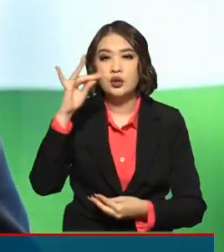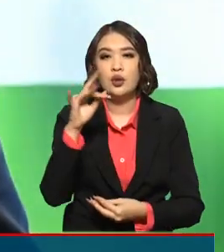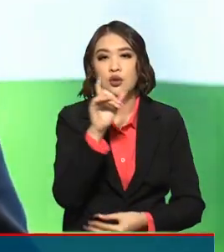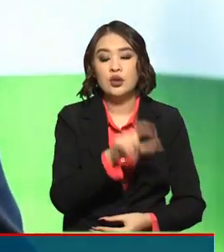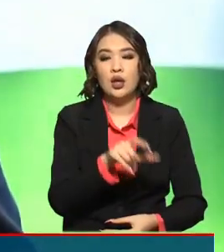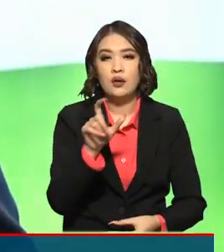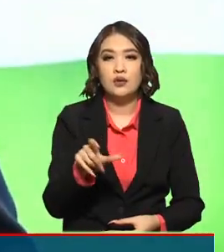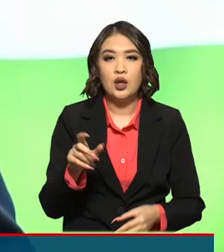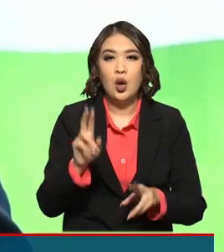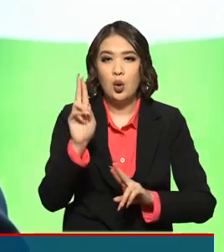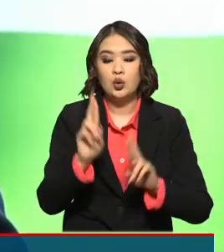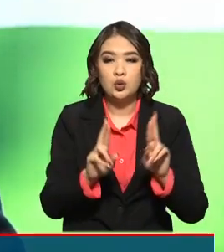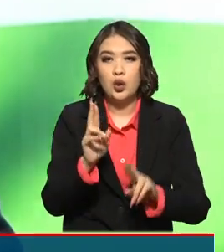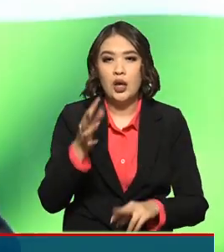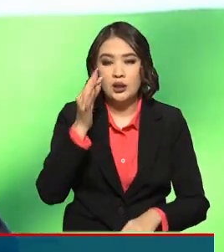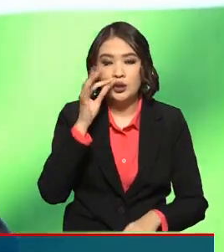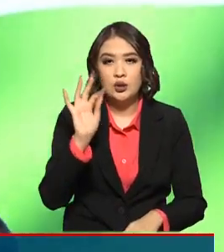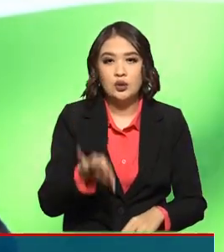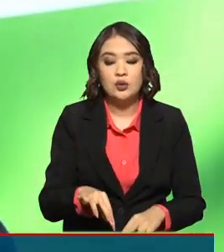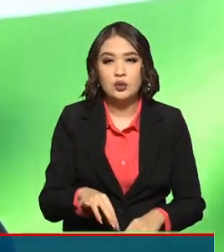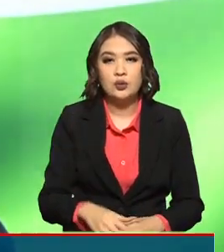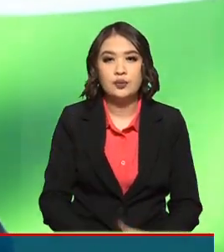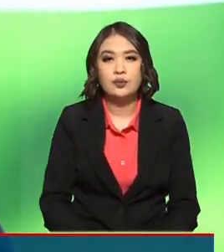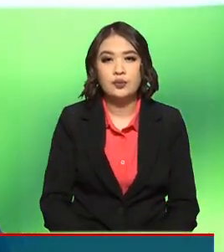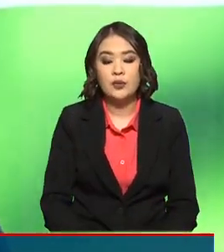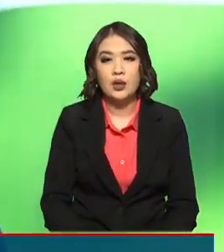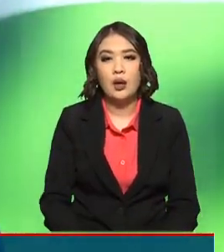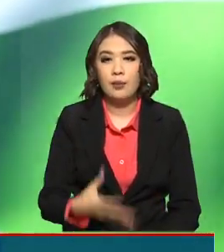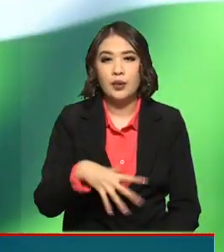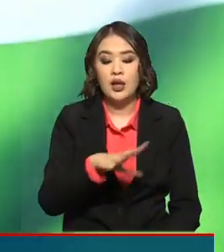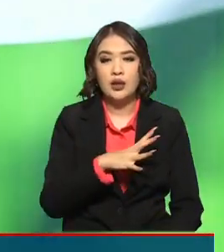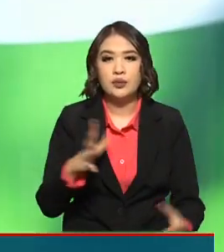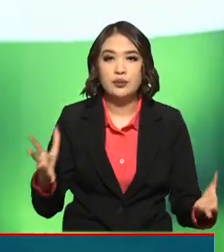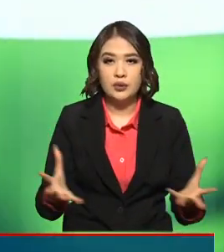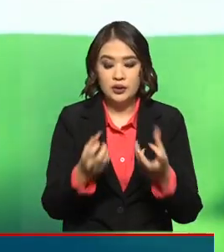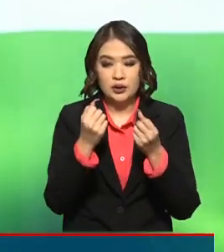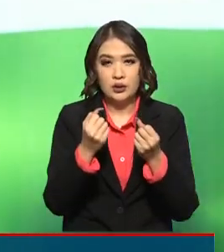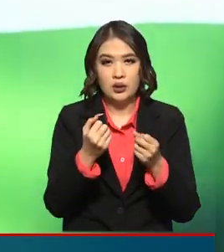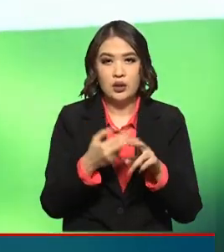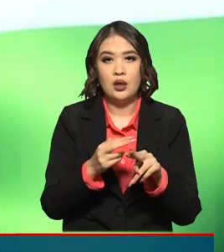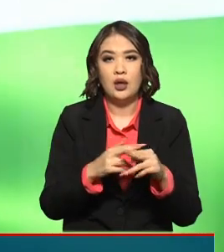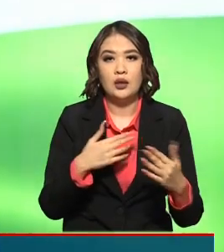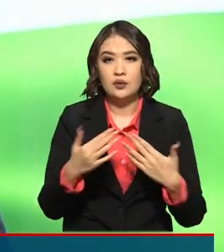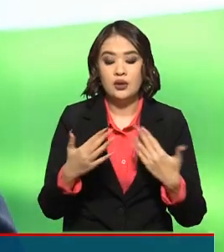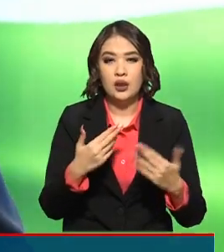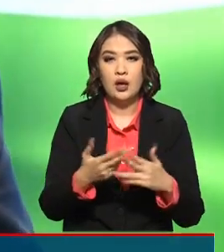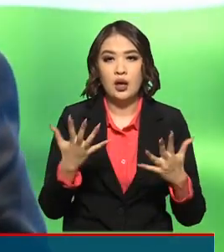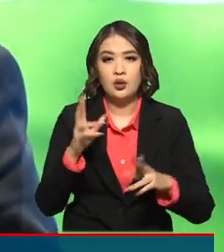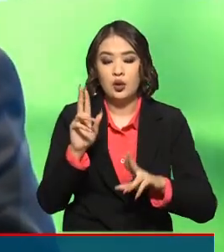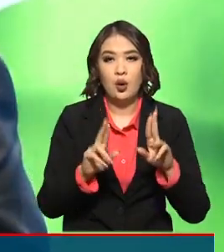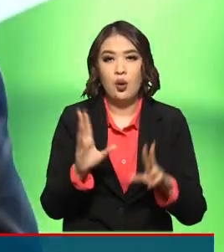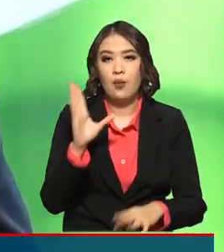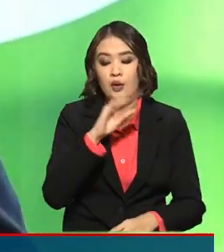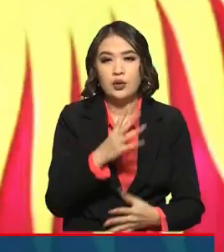человечества культура и искусство была как бы спасителем вот этих конфликтов, потому что культура имеет